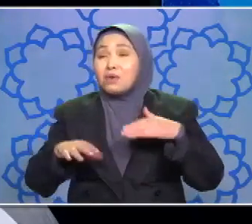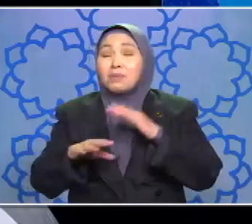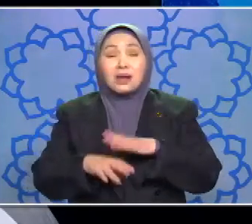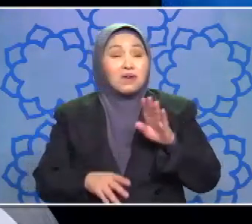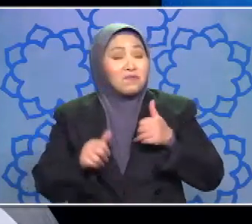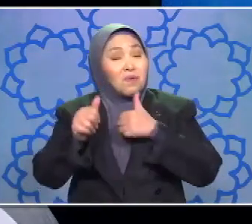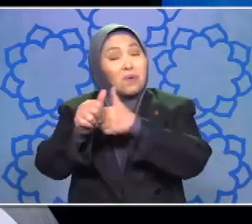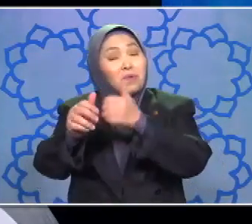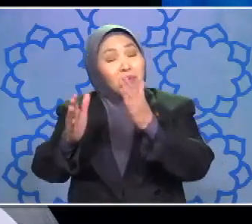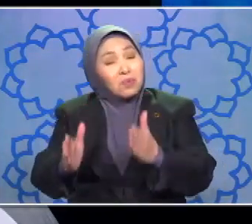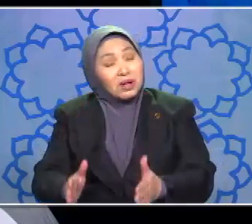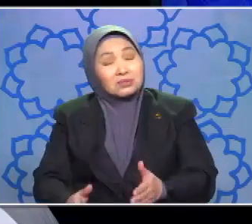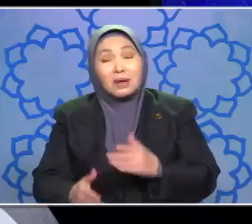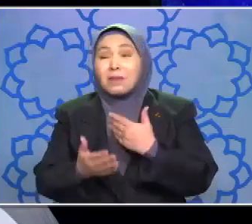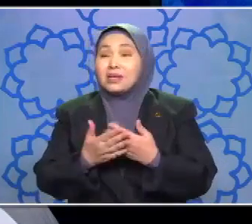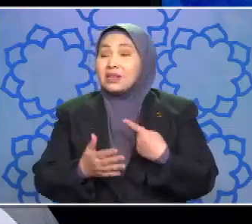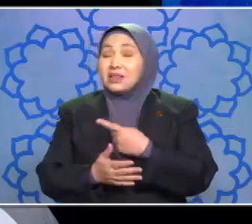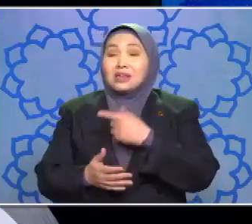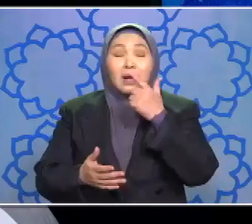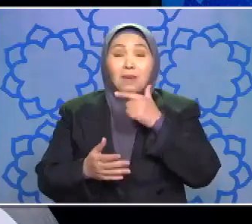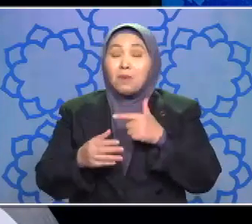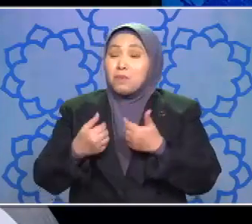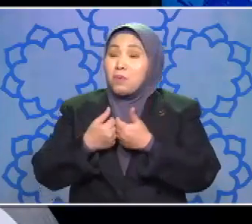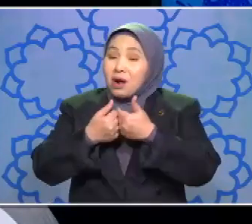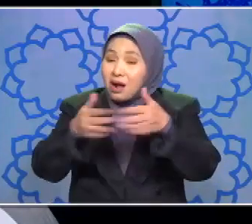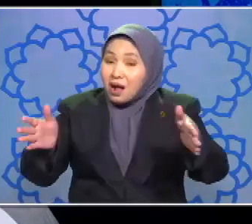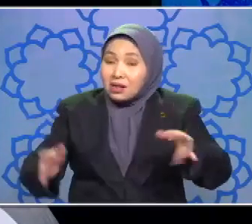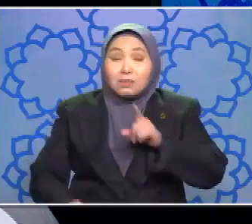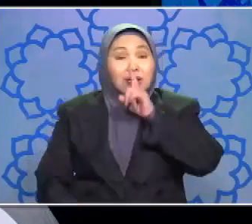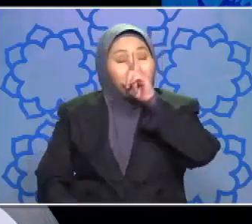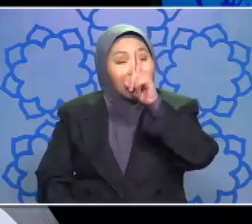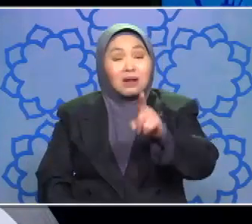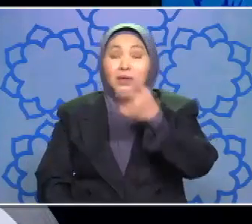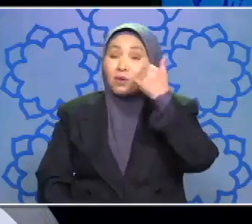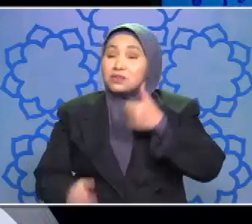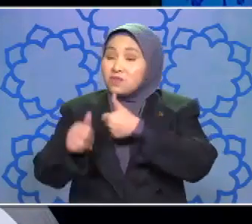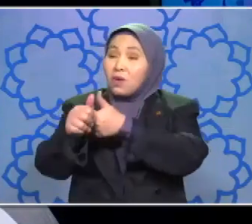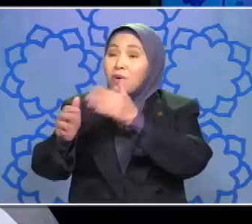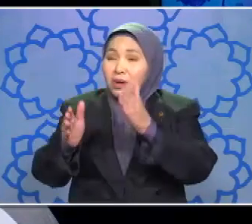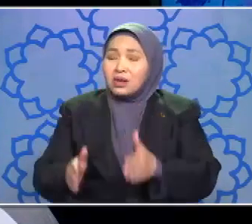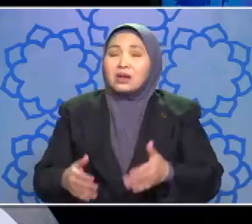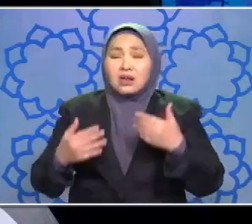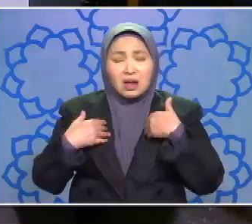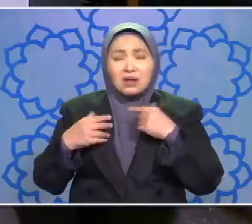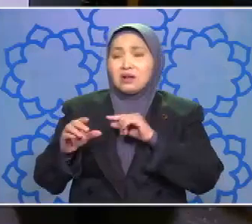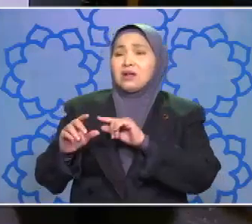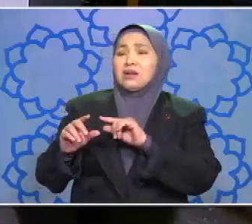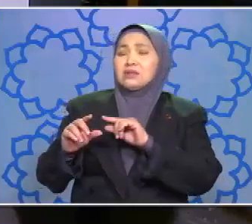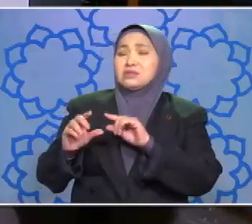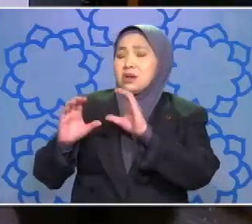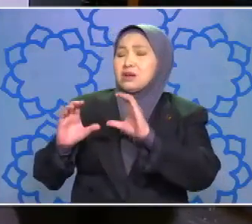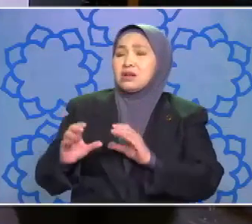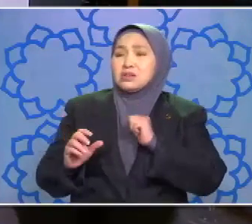menyebabkan kita tidak mahu membuka kebenaran. Ya, pasal follower ni memang dia ada fitnah yang tersendiri, Ustaz. Bila dia